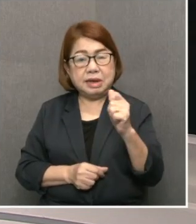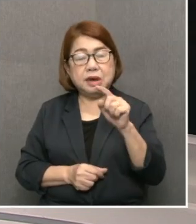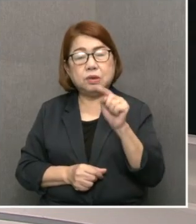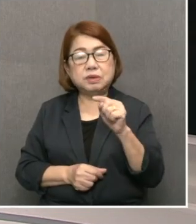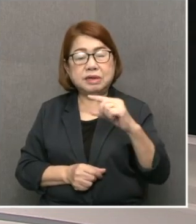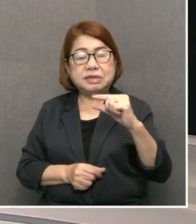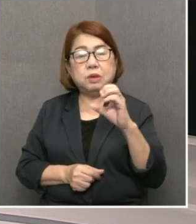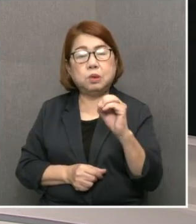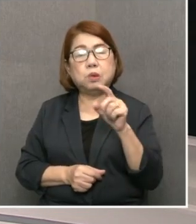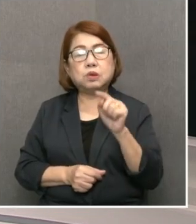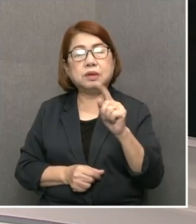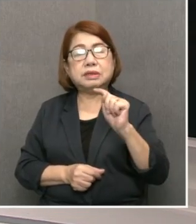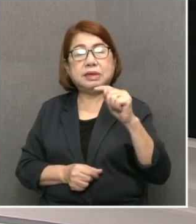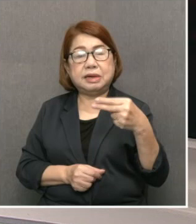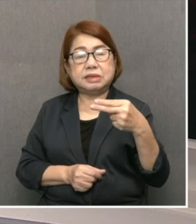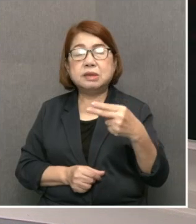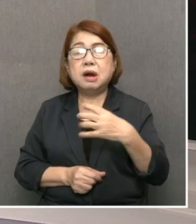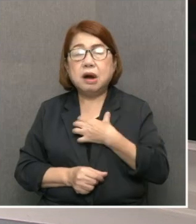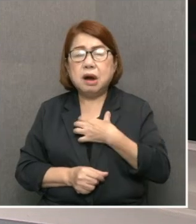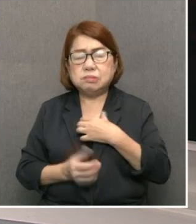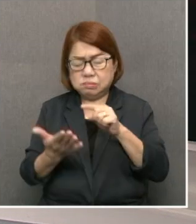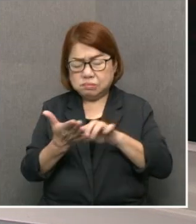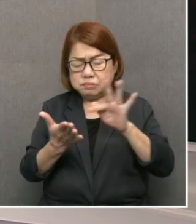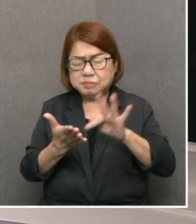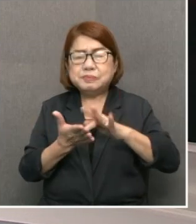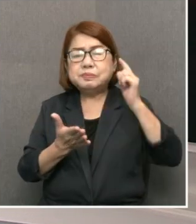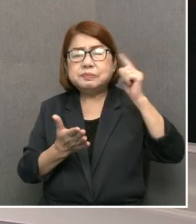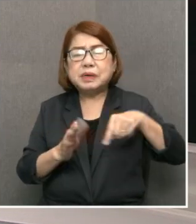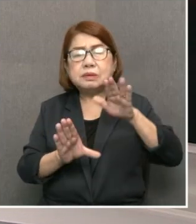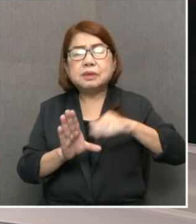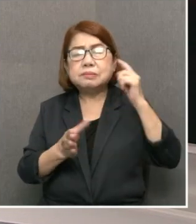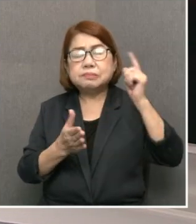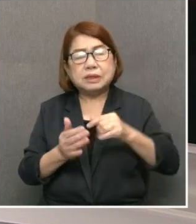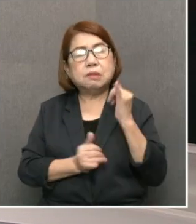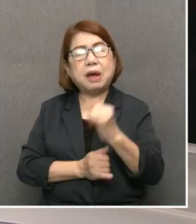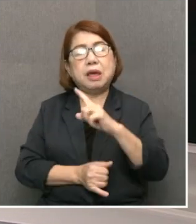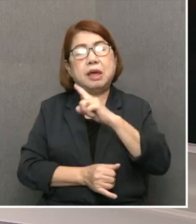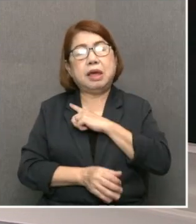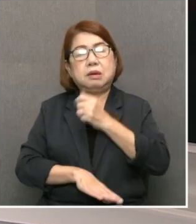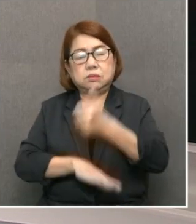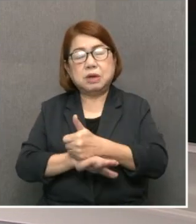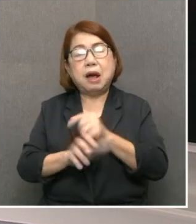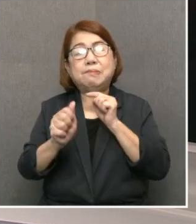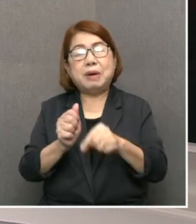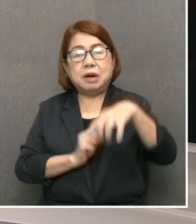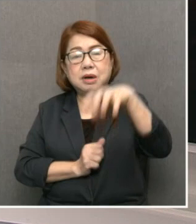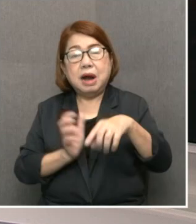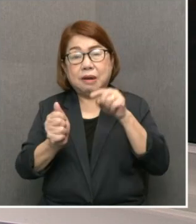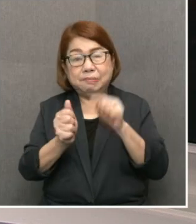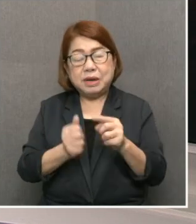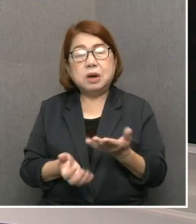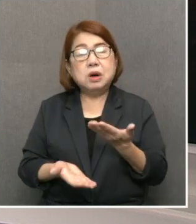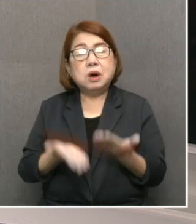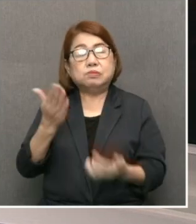debt.dopa.go.th หรือว่าถ้าสะดวกเป็นแบบเดินทางไม่สะดวกออนไลน์ค่ะก็เข้าไปได้ที่ที่ว่าการอำเภอหรือถ้าในพื้นที่กรุงเทพมหาน